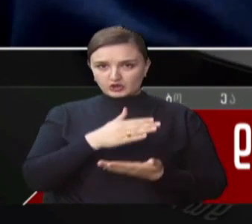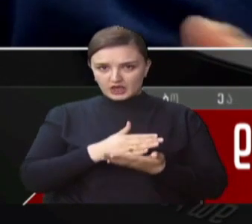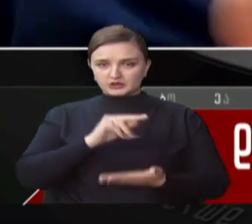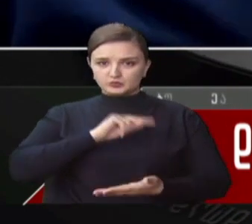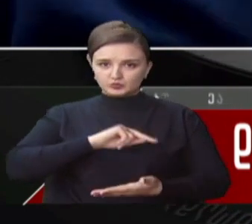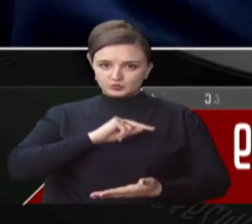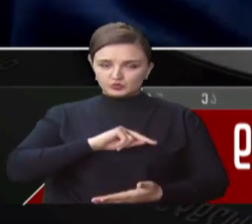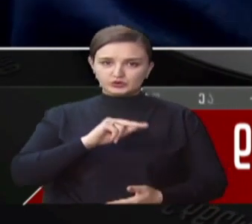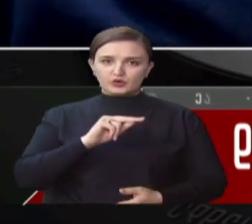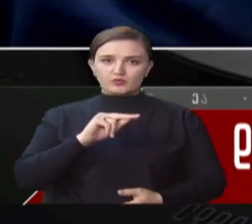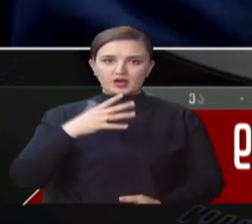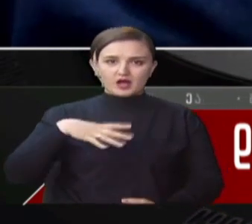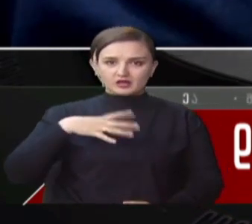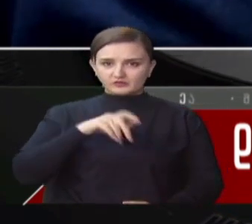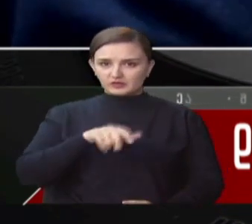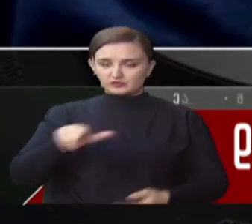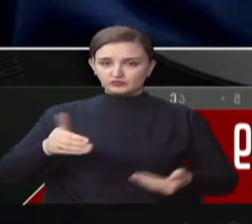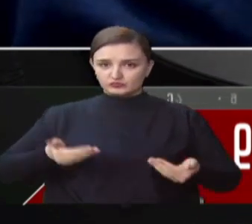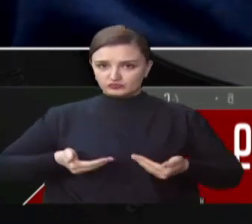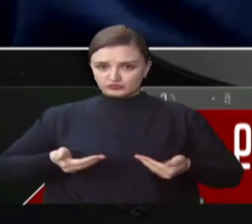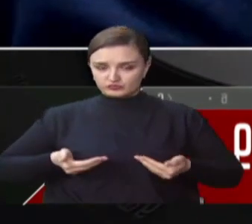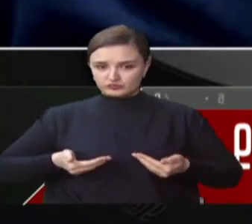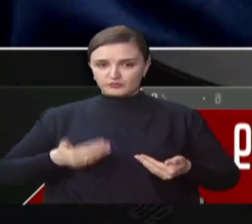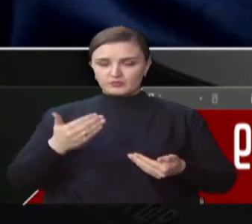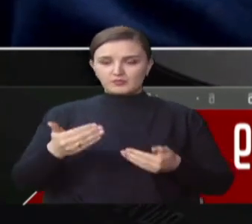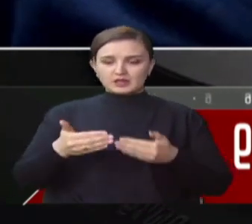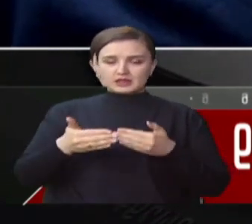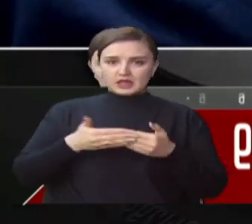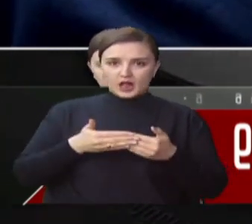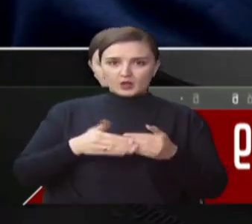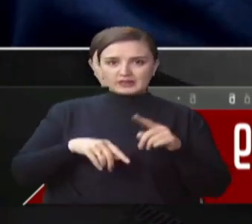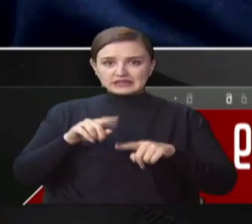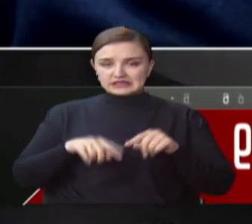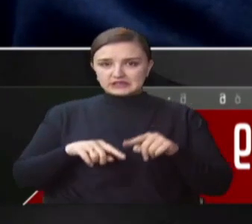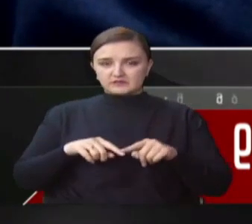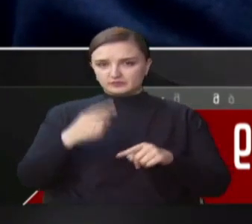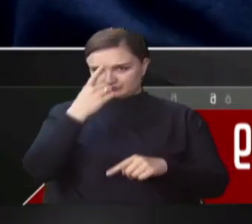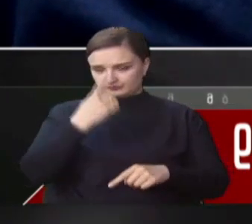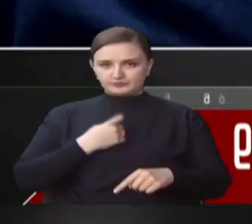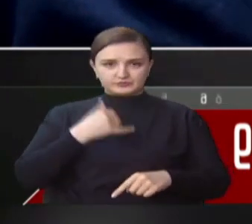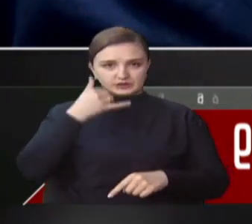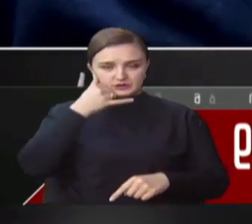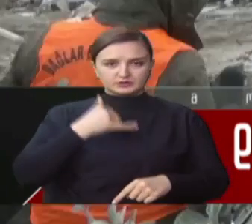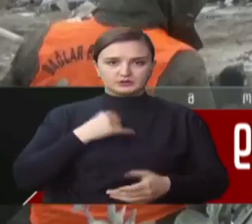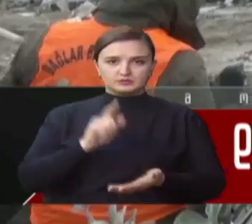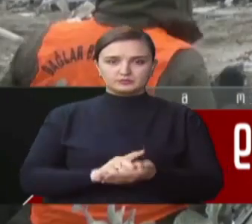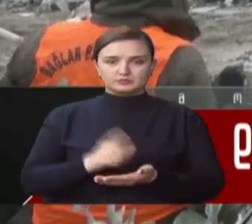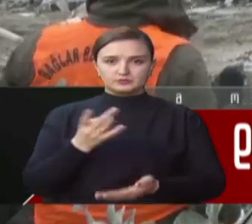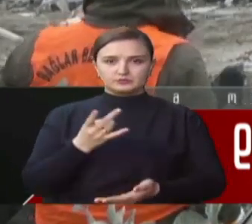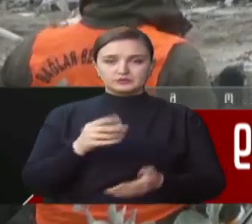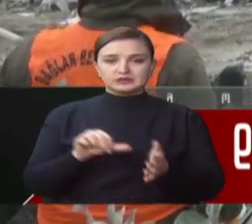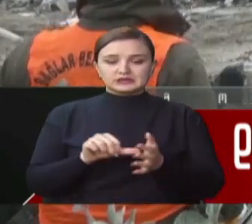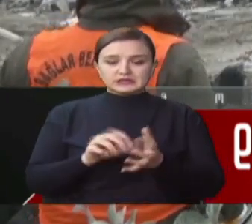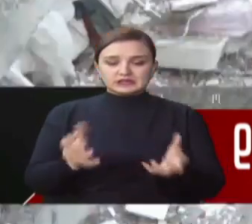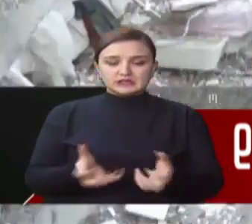ან გავლით, ან რაღაც სხვა მიზეზით იმყოფება მათი ახლობელი, ნათესავი, ასე შემდეგ. შეგვატყობინონ ჩვენ ცხელი ხაზის მეშვეობით.